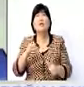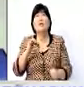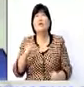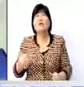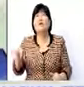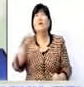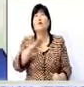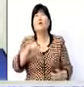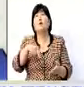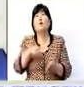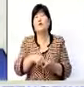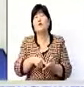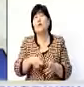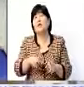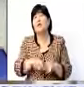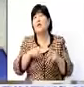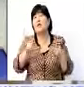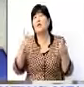по всему городу не стоит